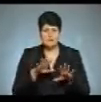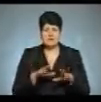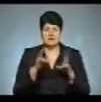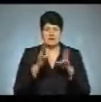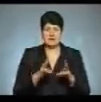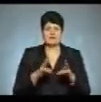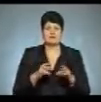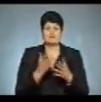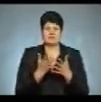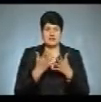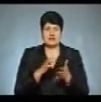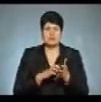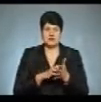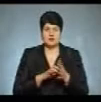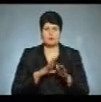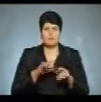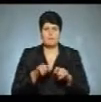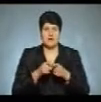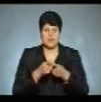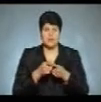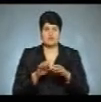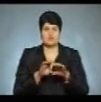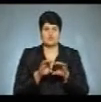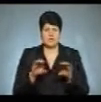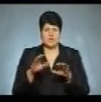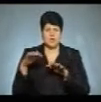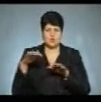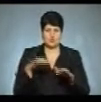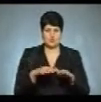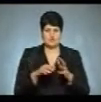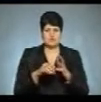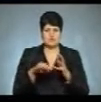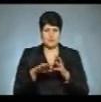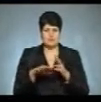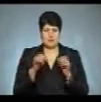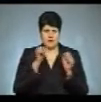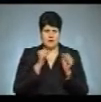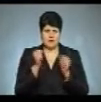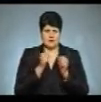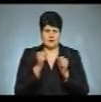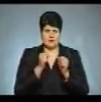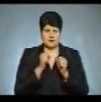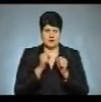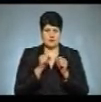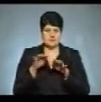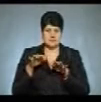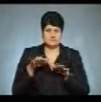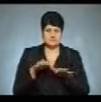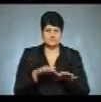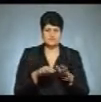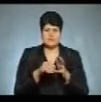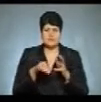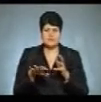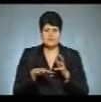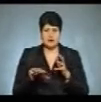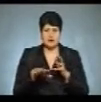причину. Стався перелом труби в зв'язку з зсувом ґрунту. Мерзлота розморожується ґрунт, зсув ґрунту і